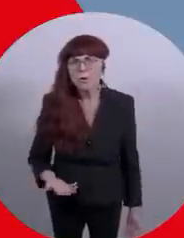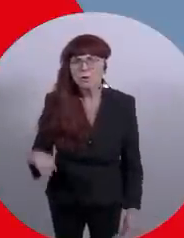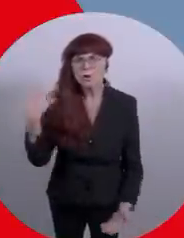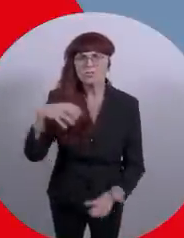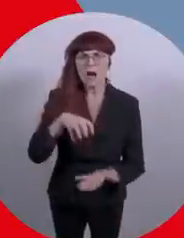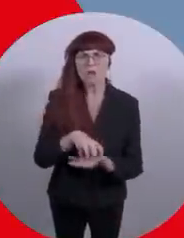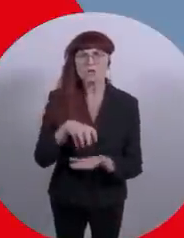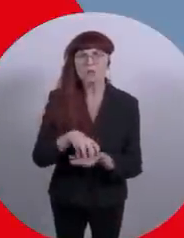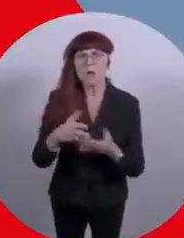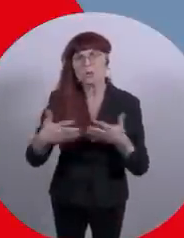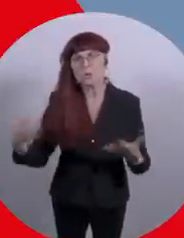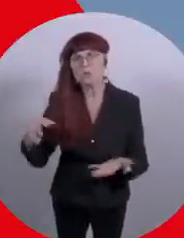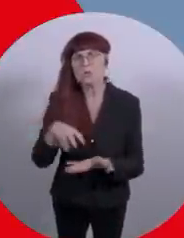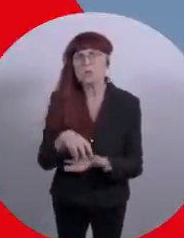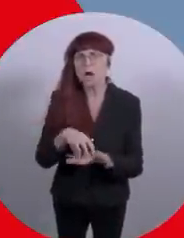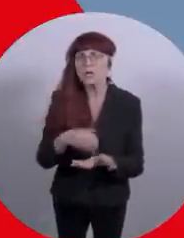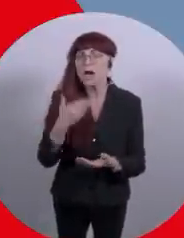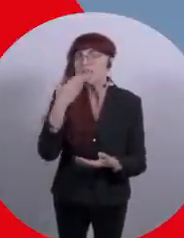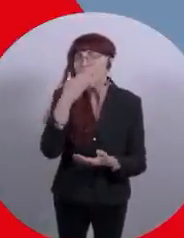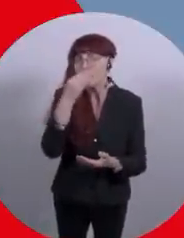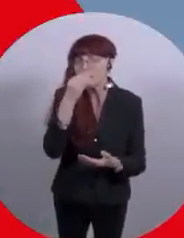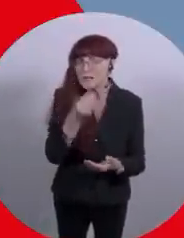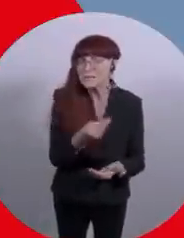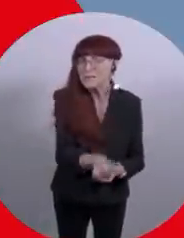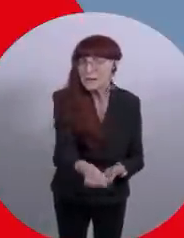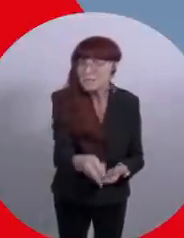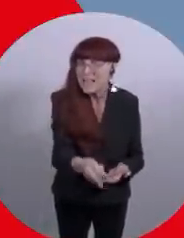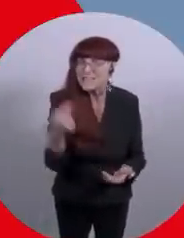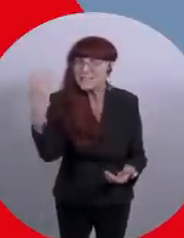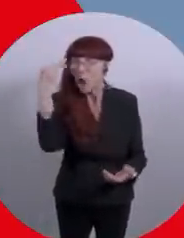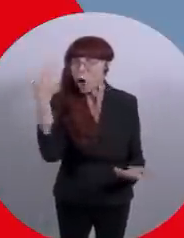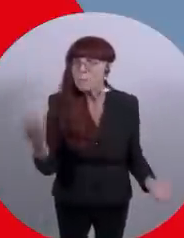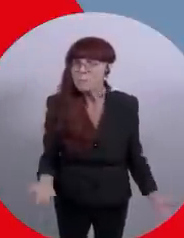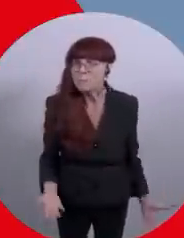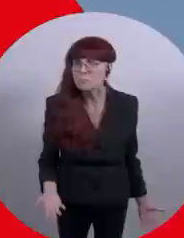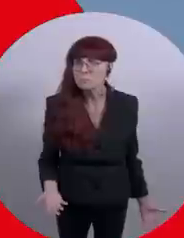haben in der großen aber am Essen garantieren besonders